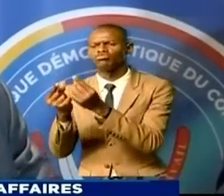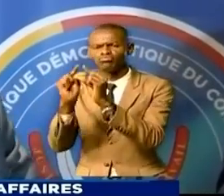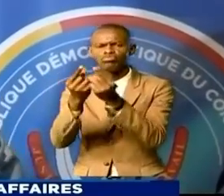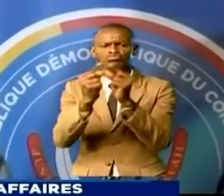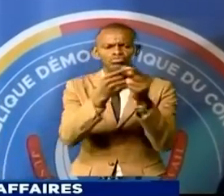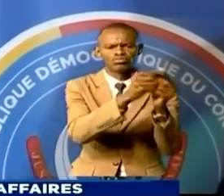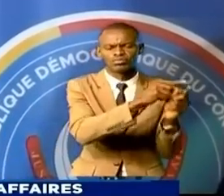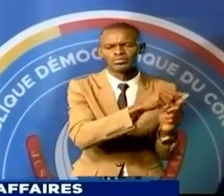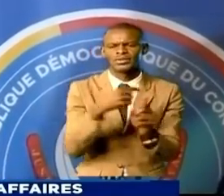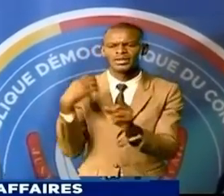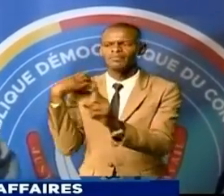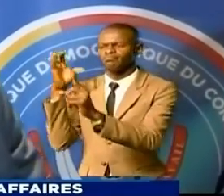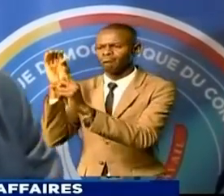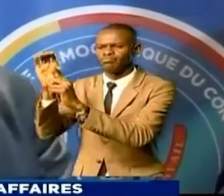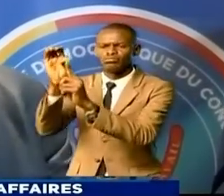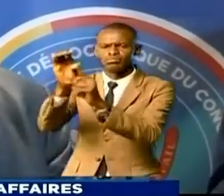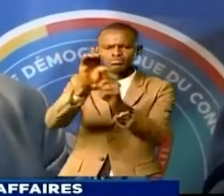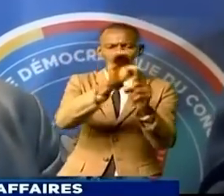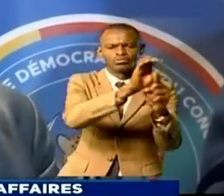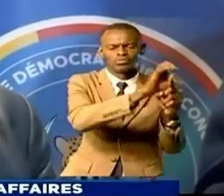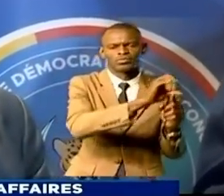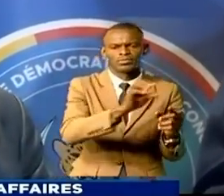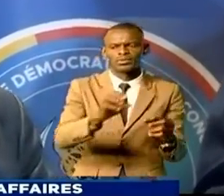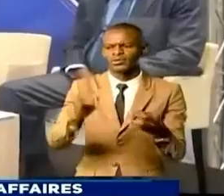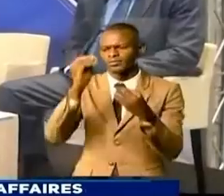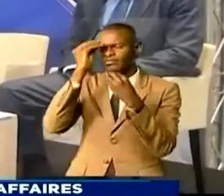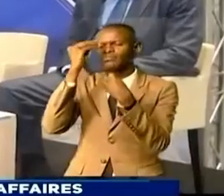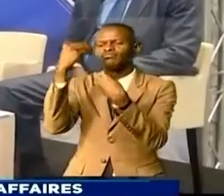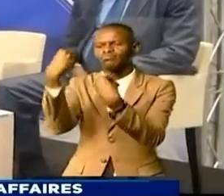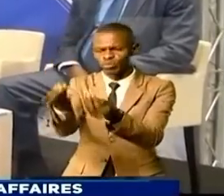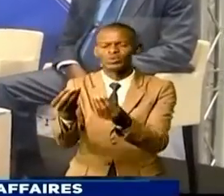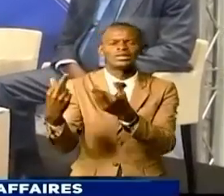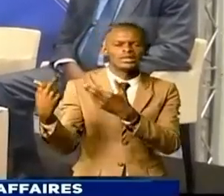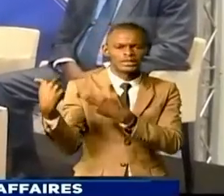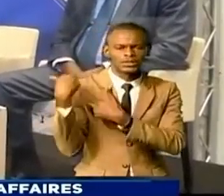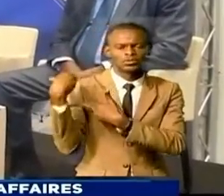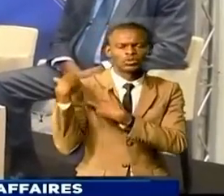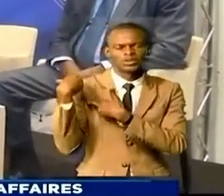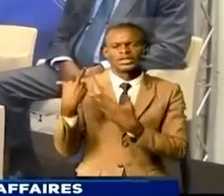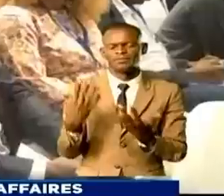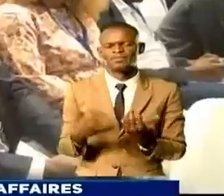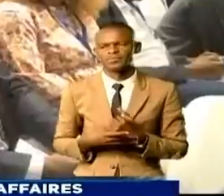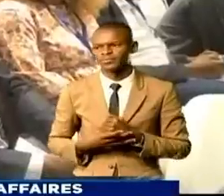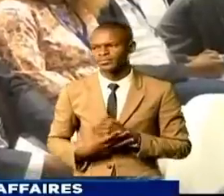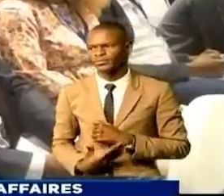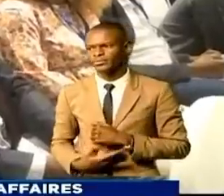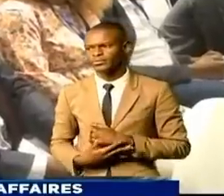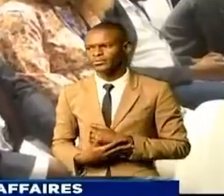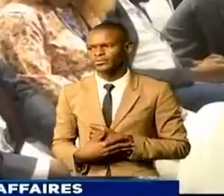responsables et civilement d'ailleurs des actes qu'ils commettent. Après cet atelier, une retraite de